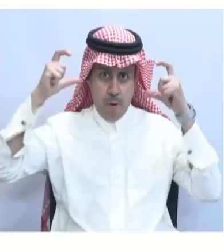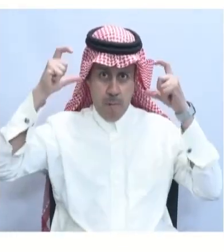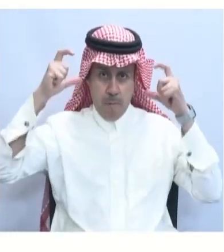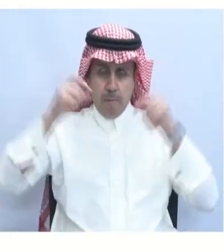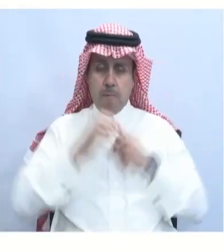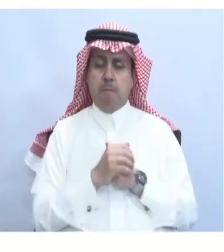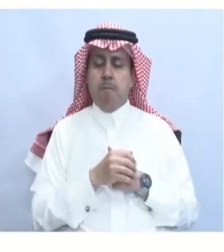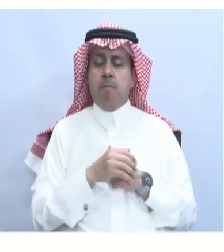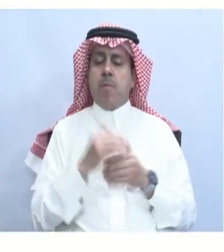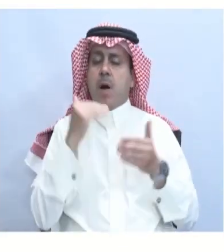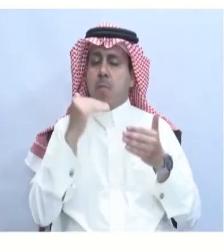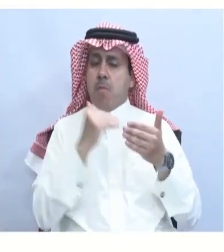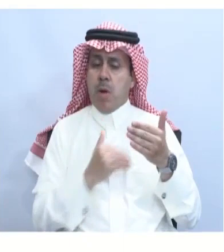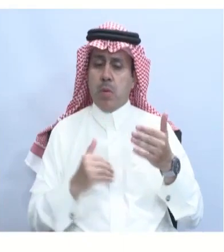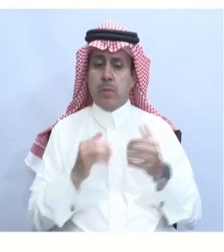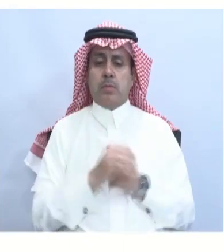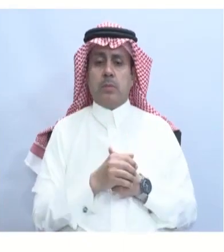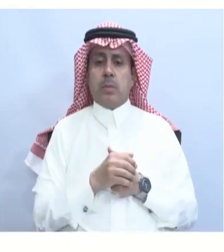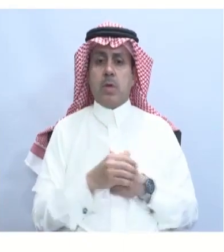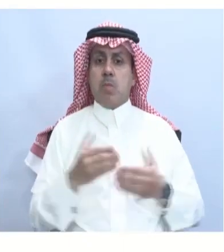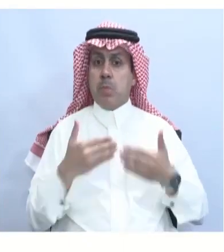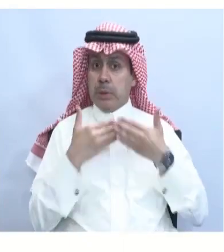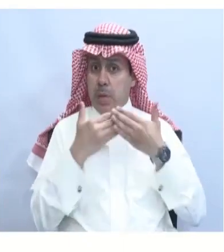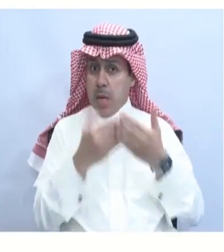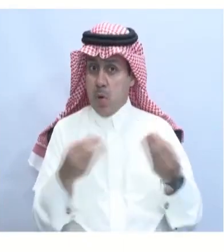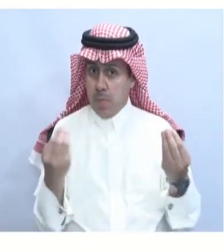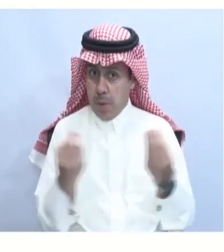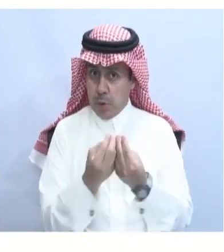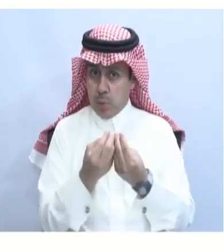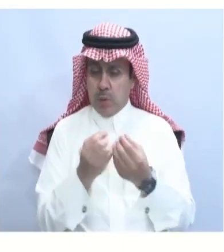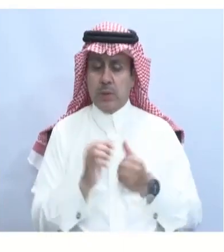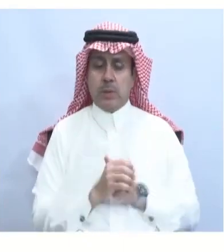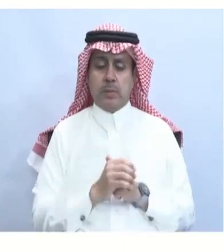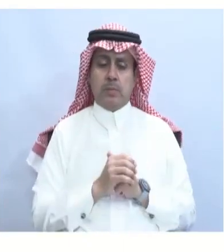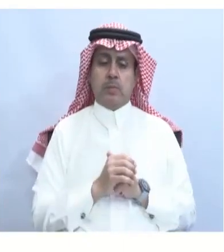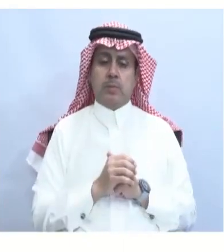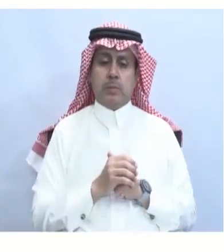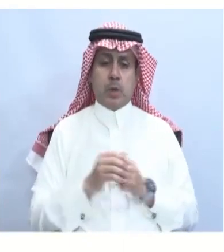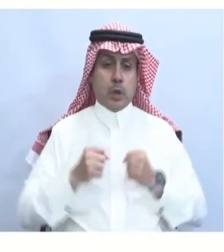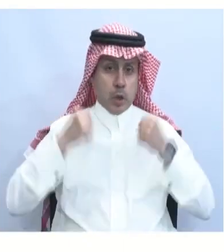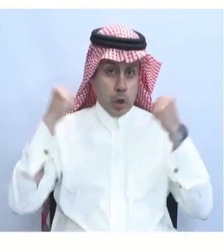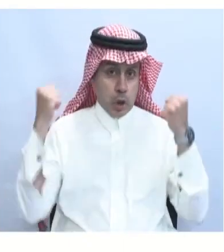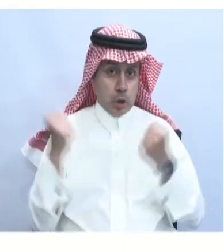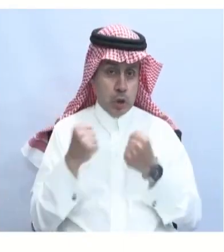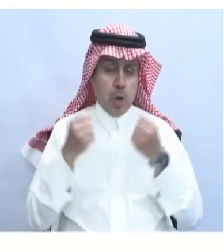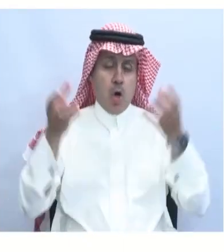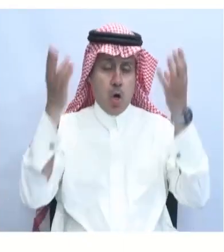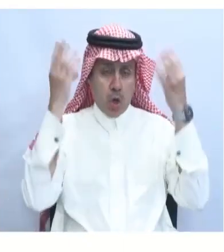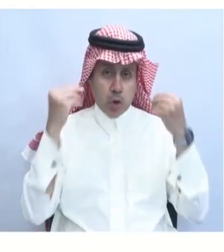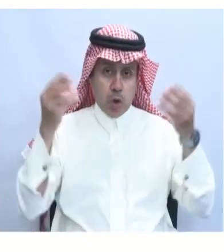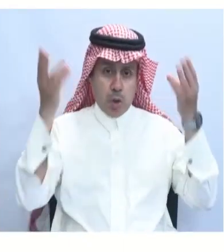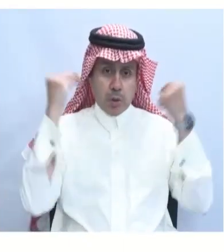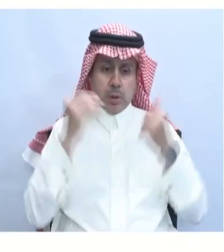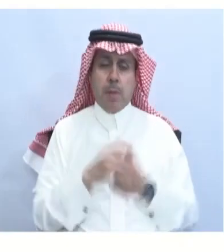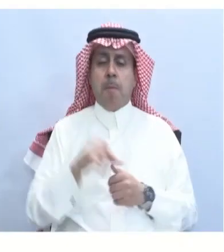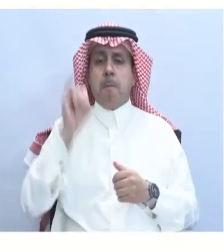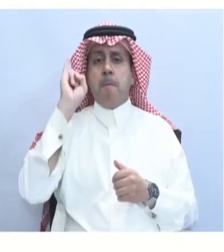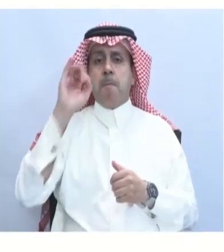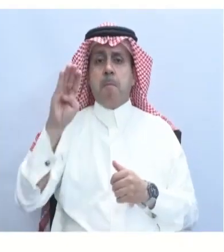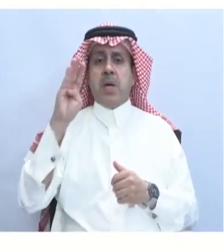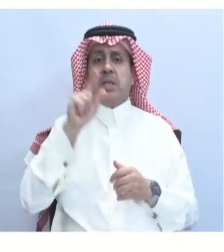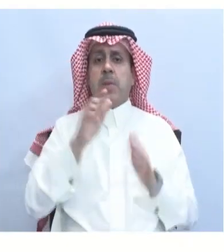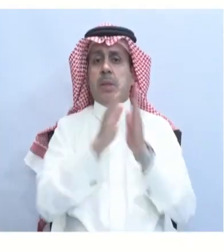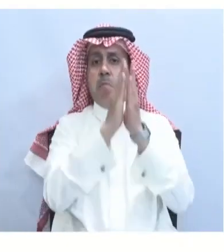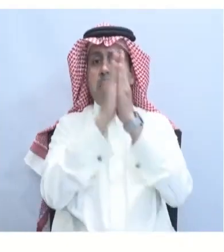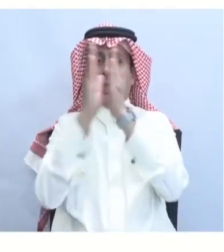محاوره هنا بالتعاون مع مجموعتك راجعوا المكتبه ومركز مصادر